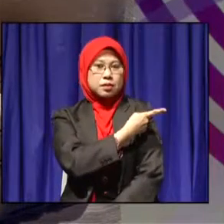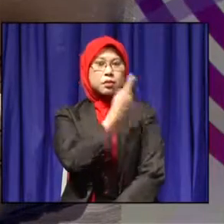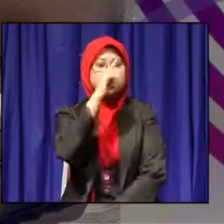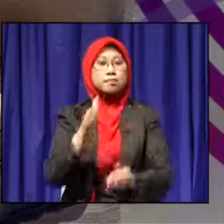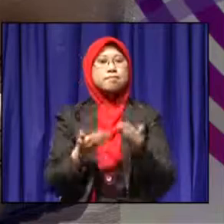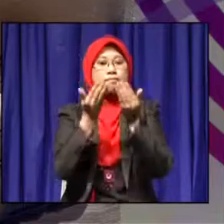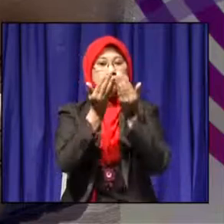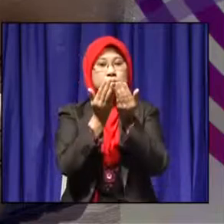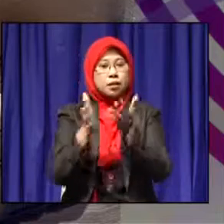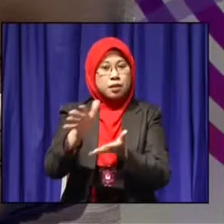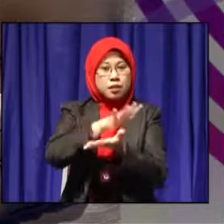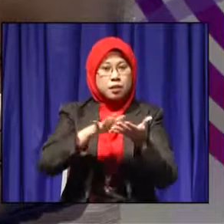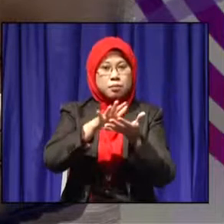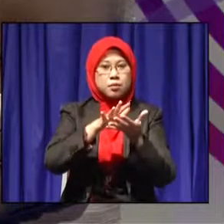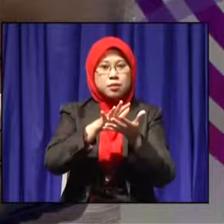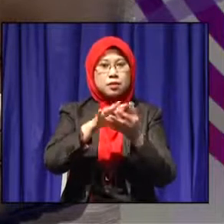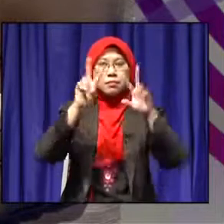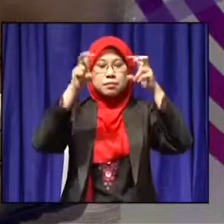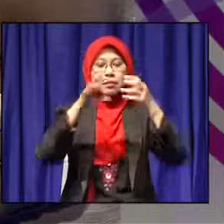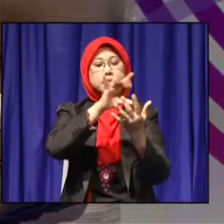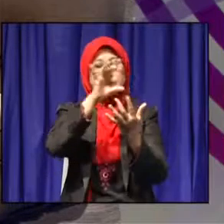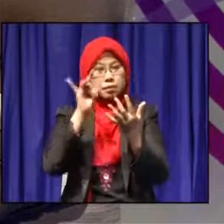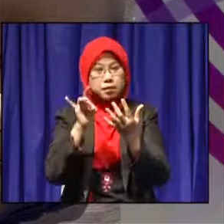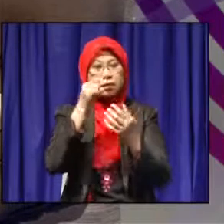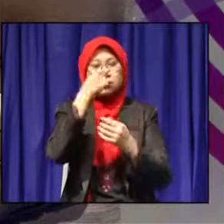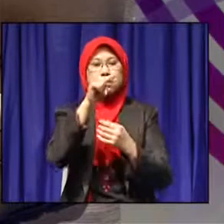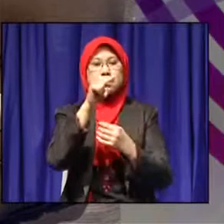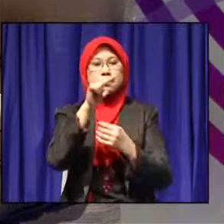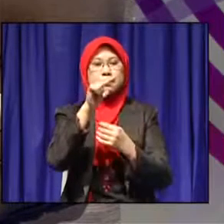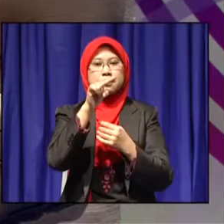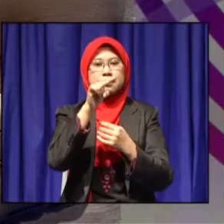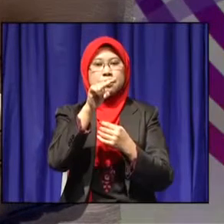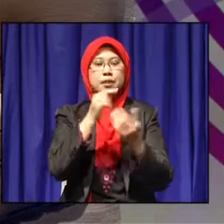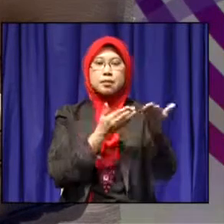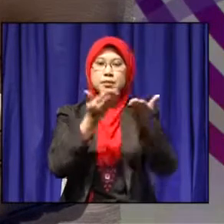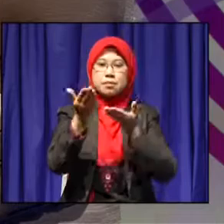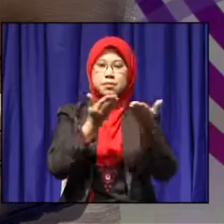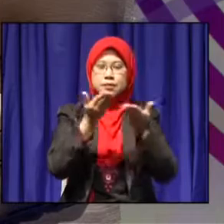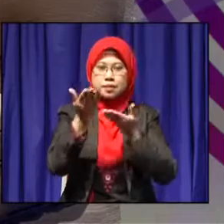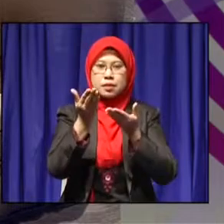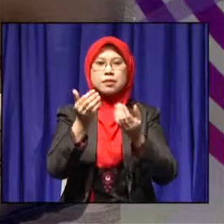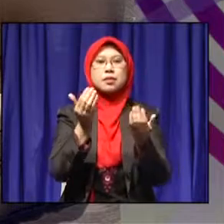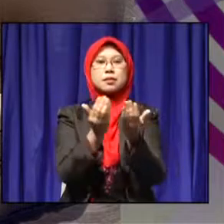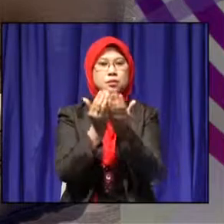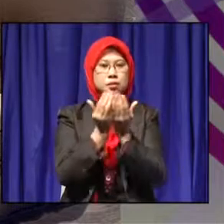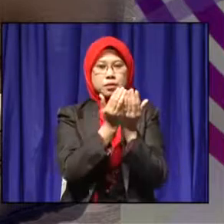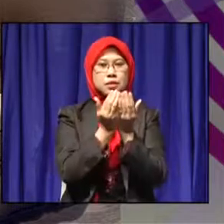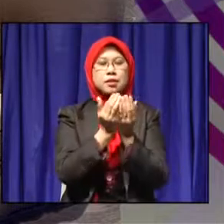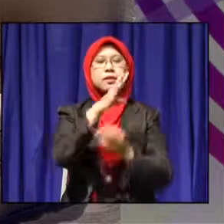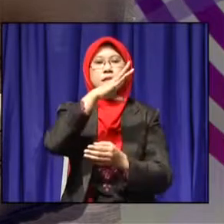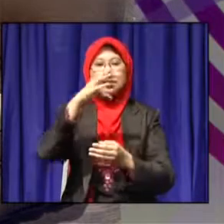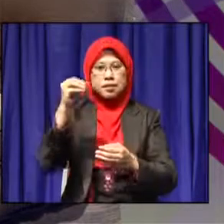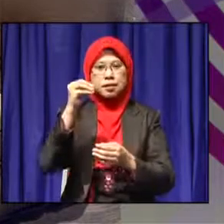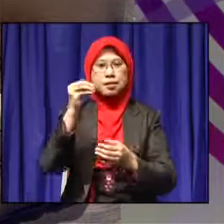menawarkan gabungan mata pelajaran pilihan dengan mengambil kira kemudahan sekolah dan ketersediaan guru